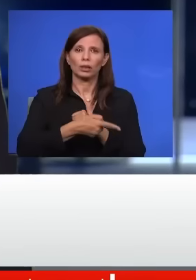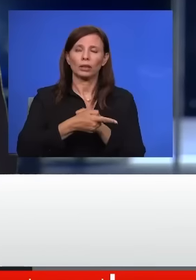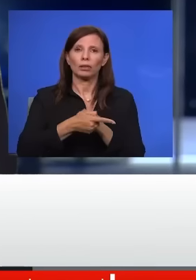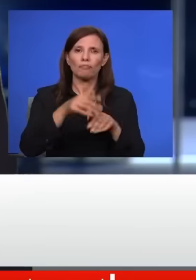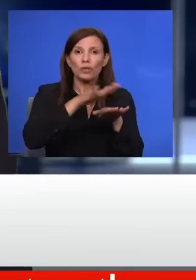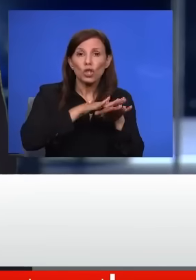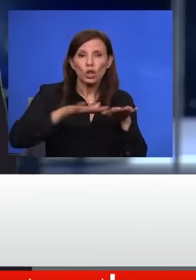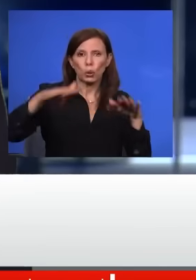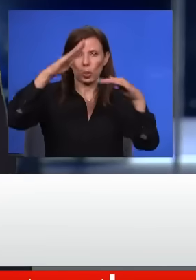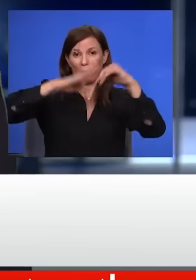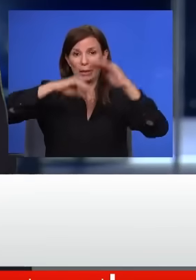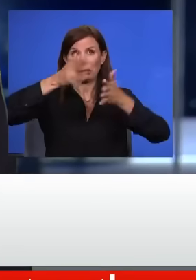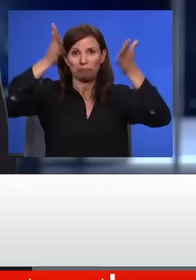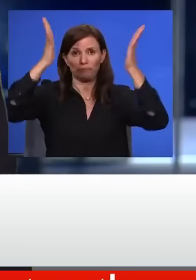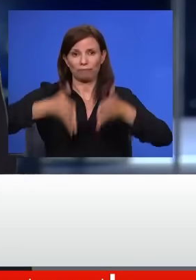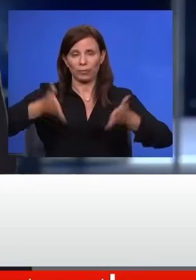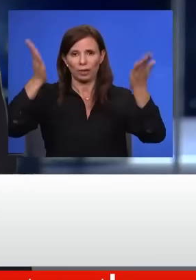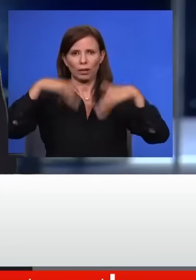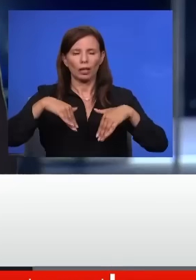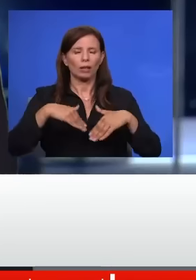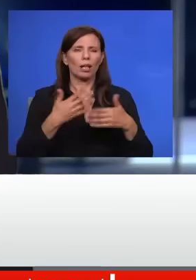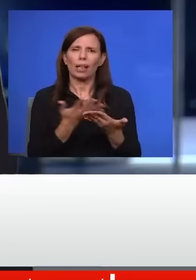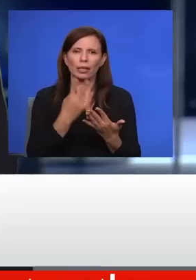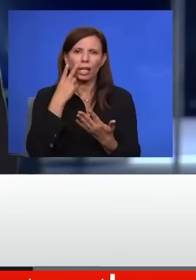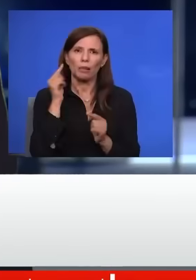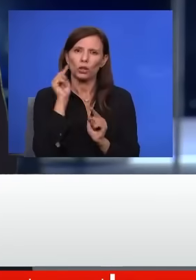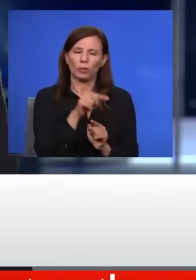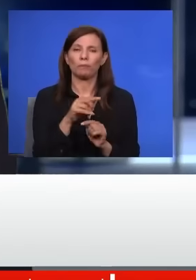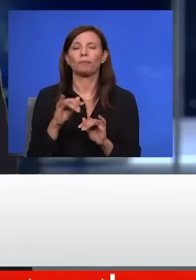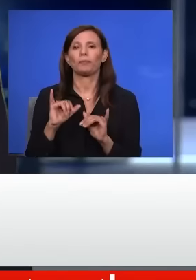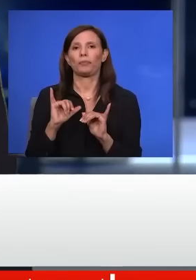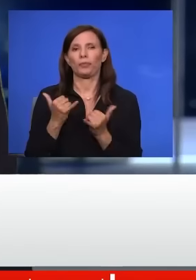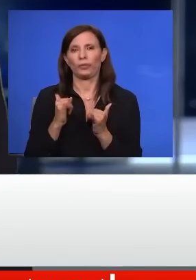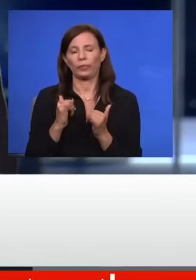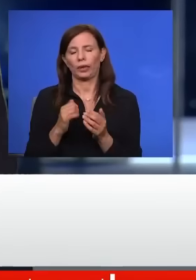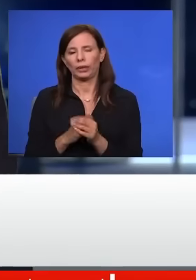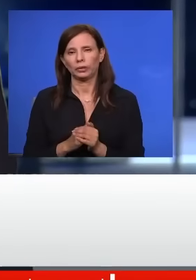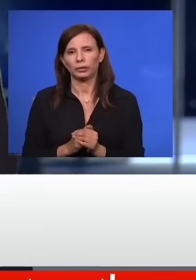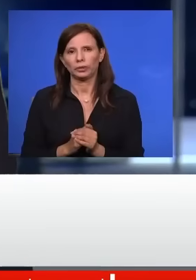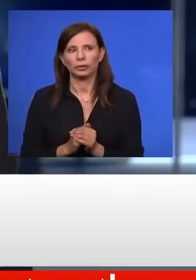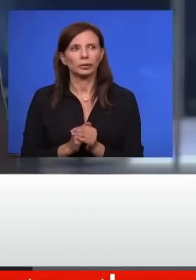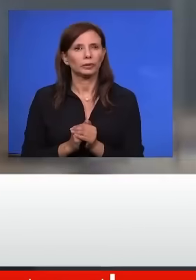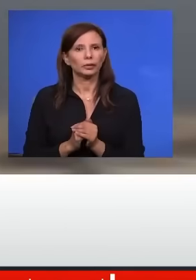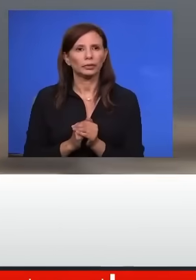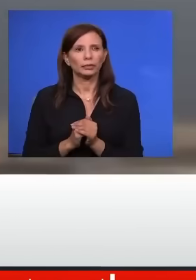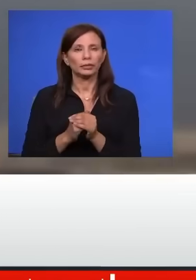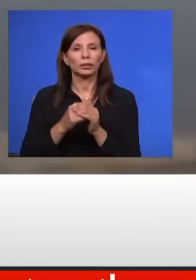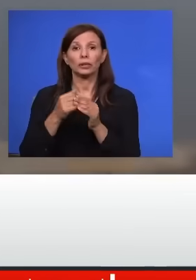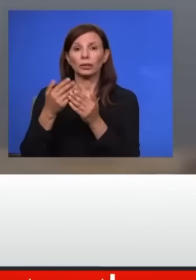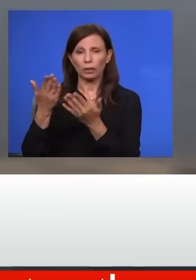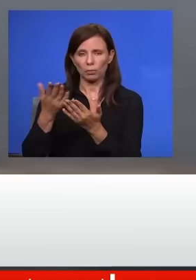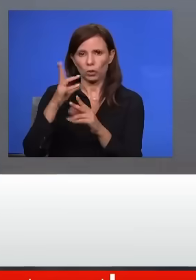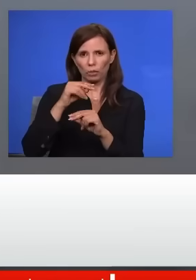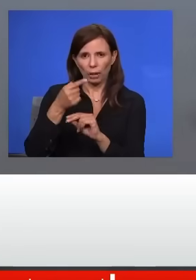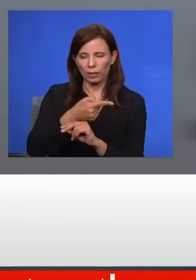תמונות דרמטיות, איך זה נראה משם? כן, אז בואו נדבר על התמונות שראינו כרגע שרועי דיבר עליהן. קודם כל אנחנו רואים